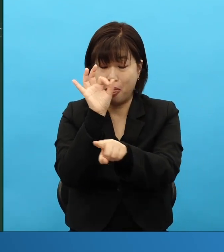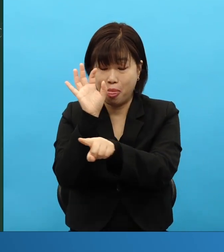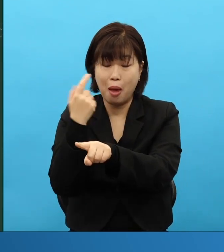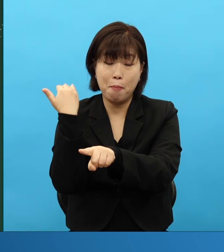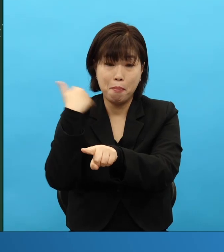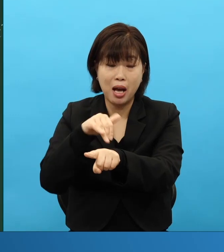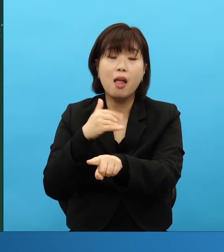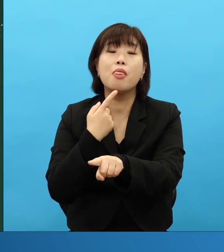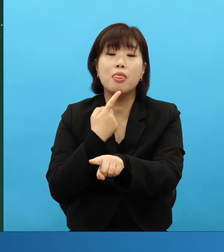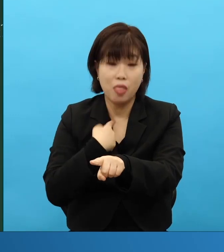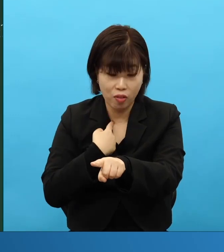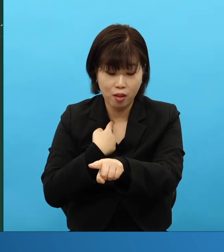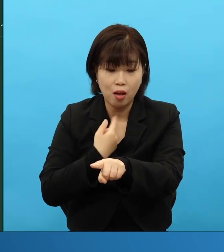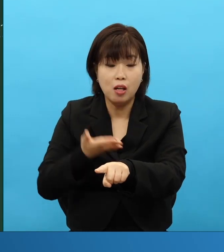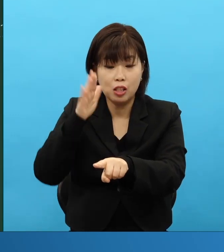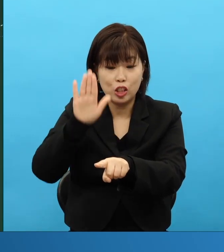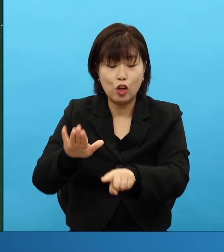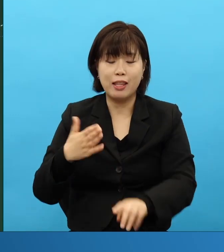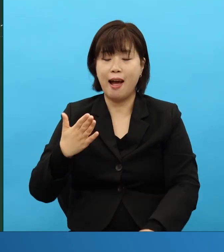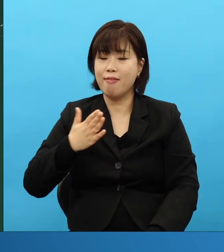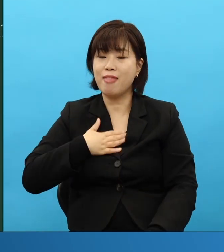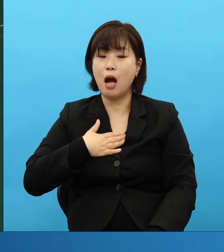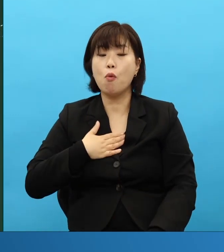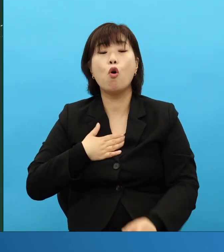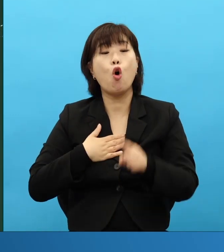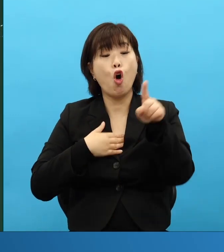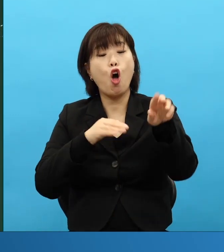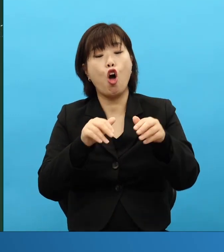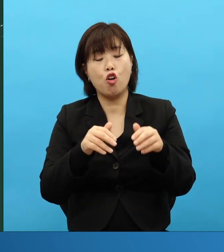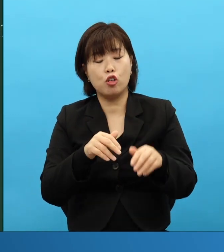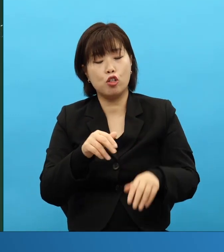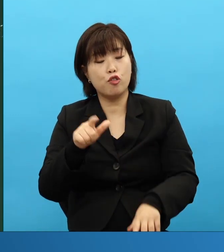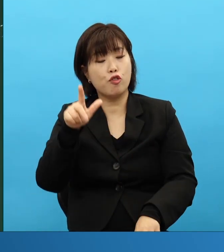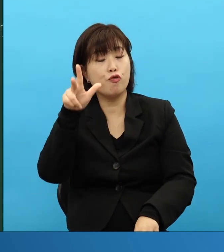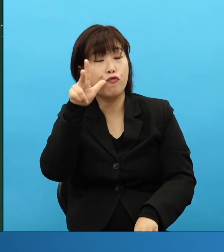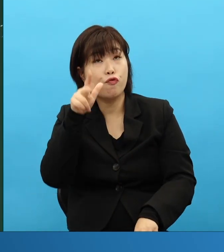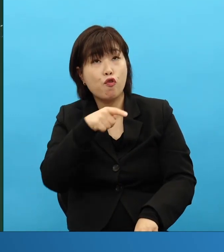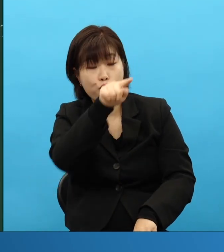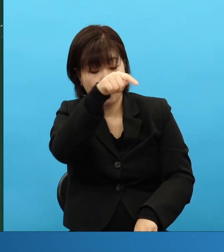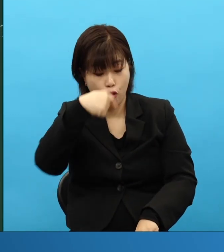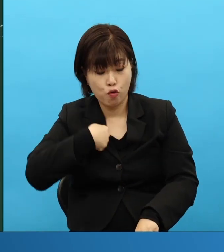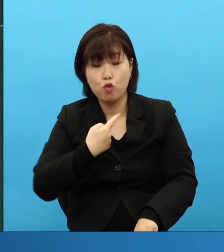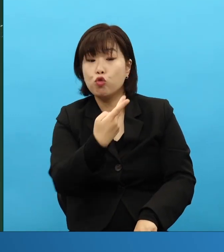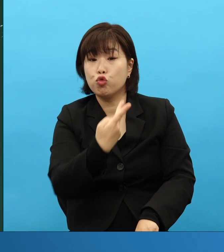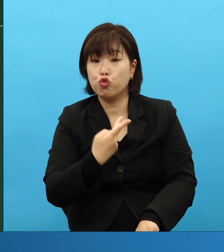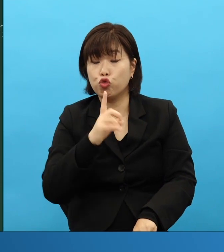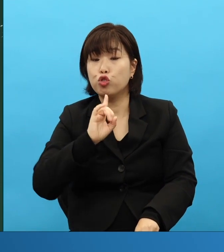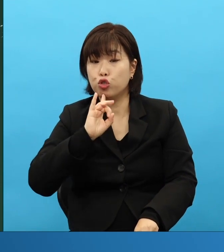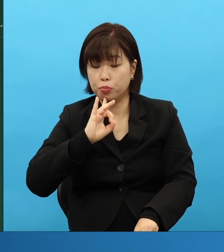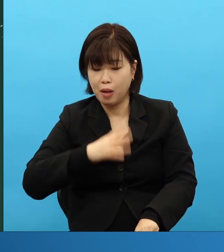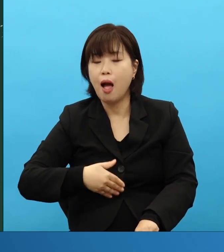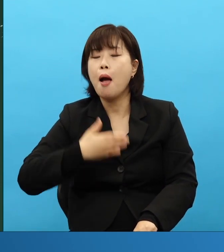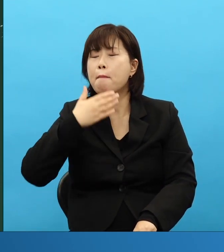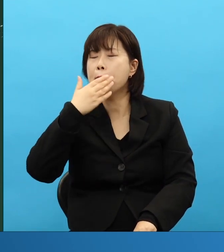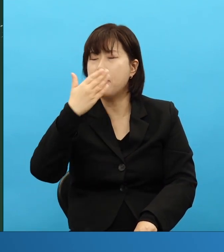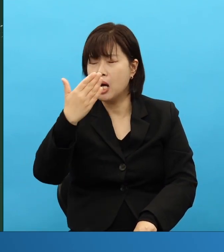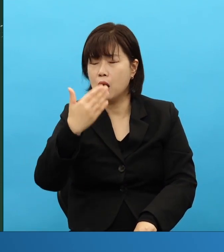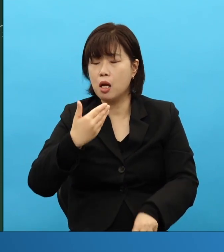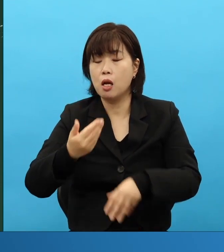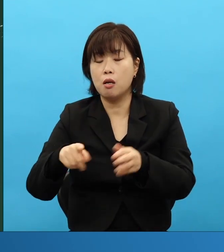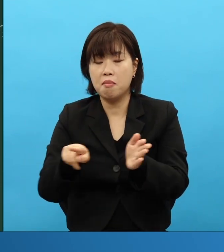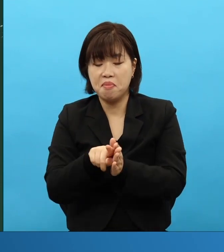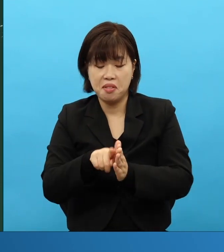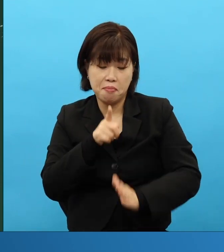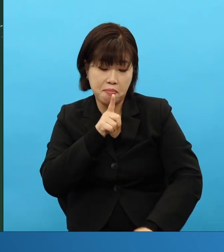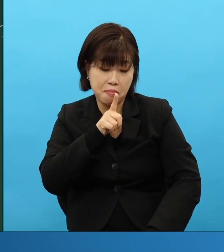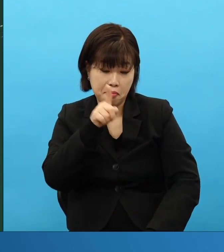땅이라고 보고하잖아요. But you and I reported this is a land given to us by God. 그때 우리의 지도자 모세는 가라고 And at 말씀하잖아요. that time, our leader Moses